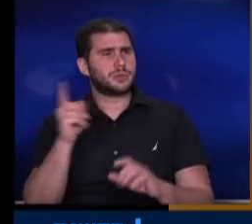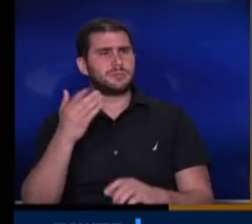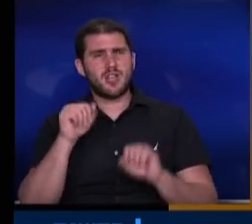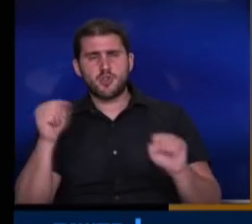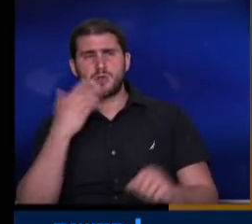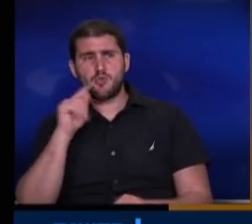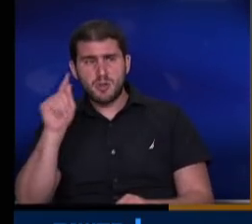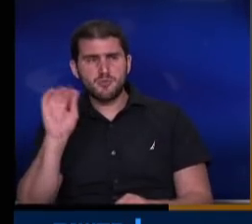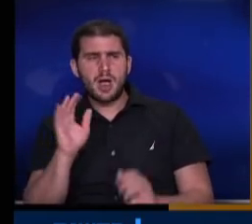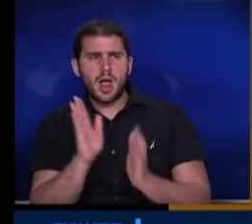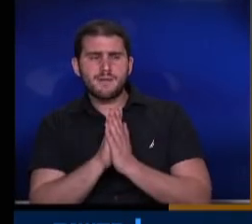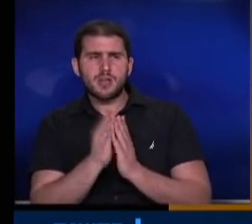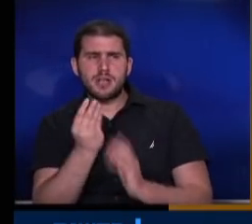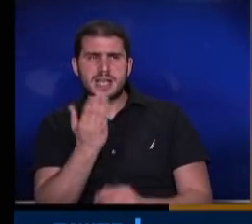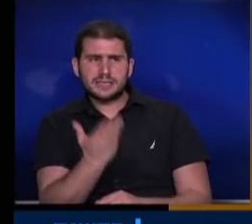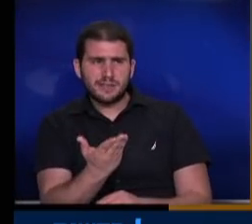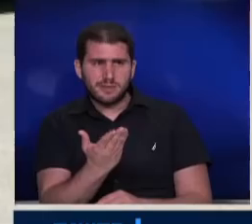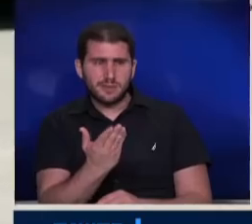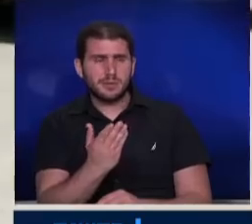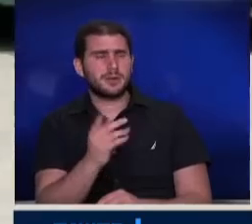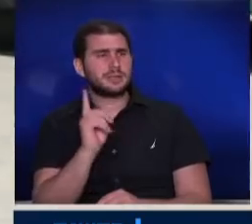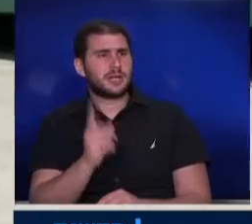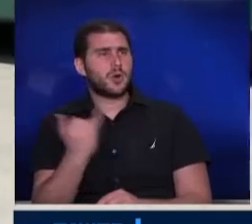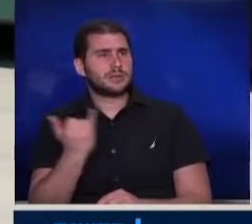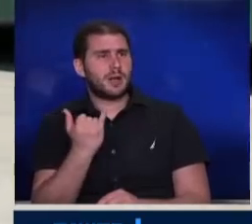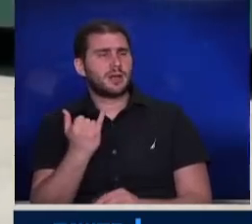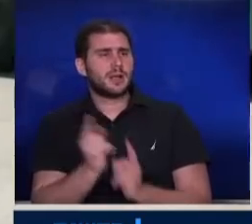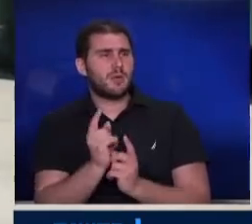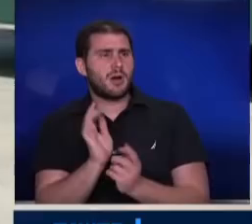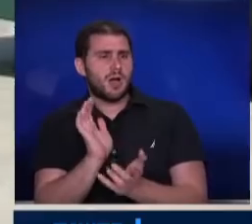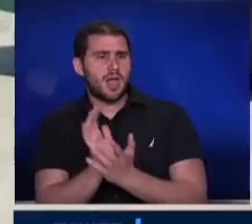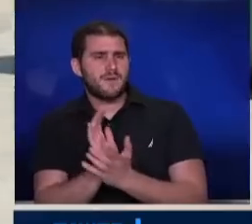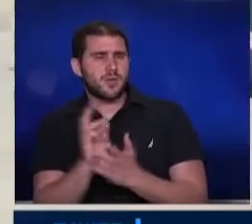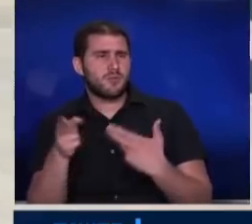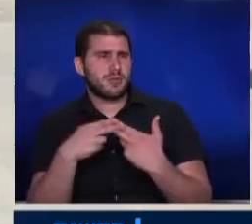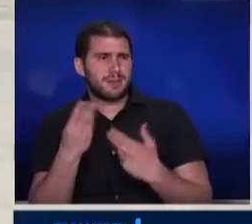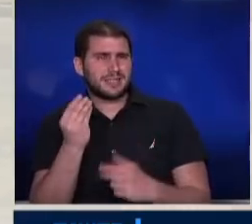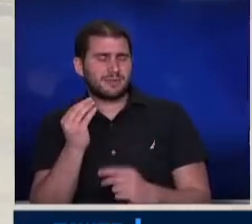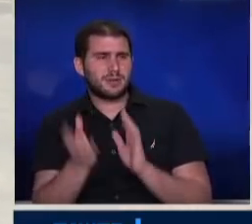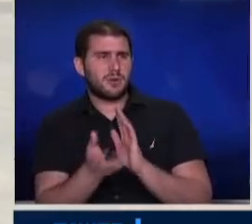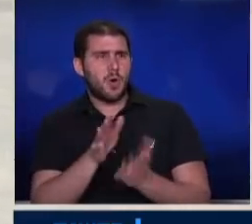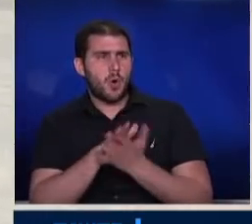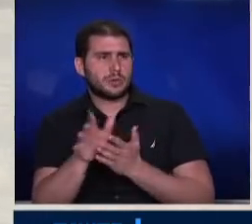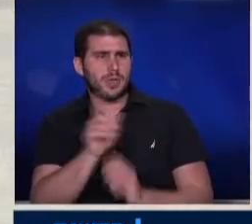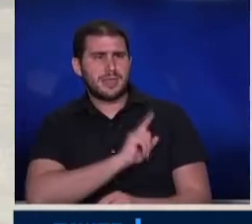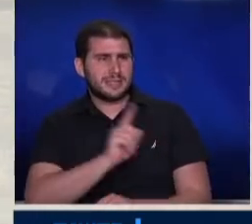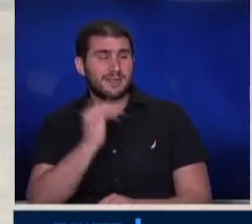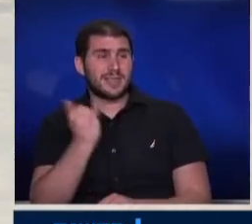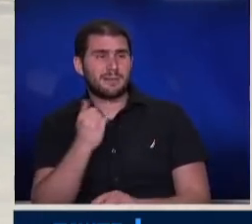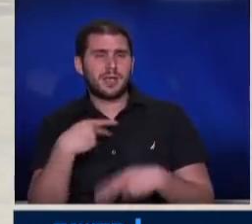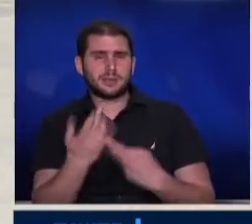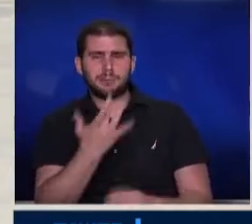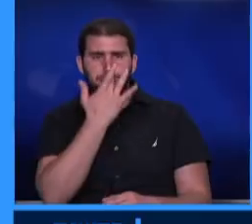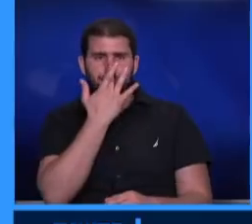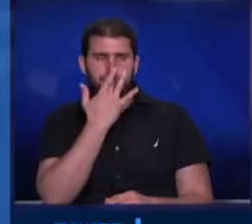לירושלים כדי לבקש ממנה את הכסף, נאלץ בכל פעם ללוות משכניו כסף להוצאות הנסיעה, ותמיד שב